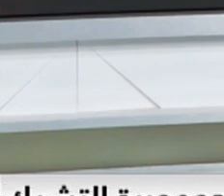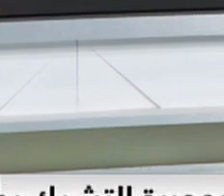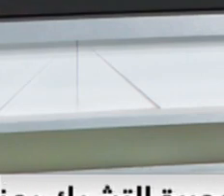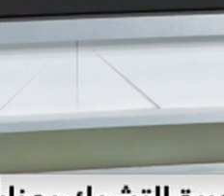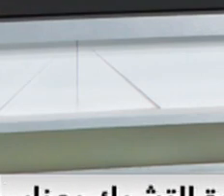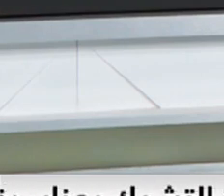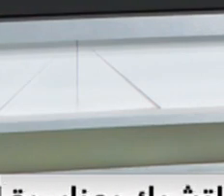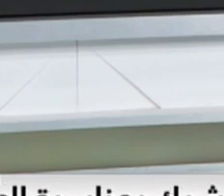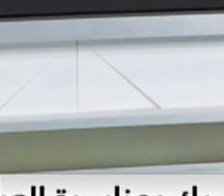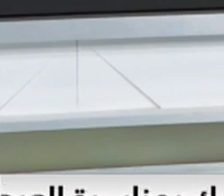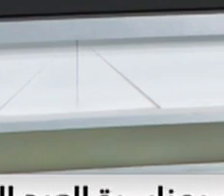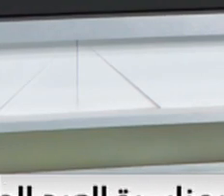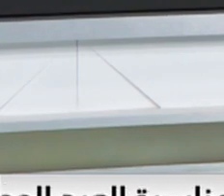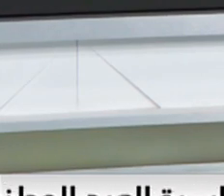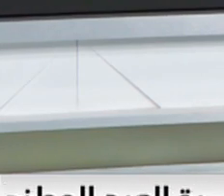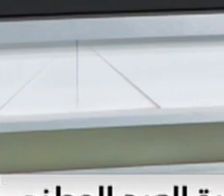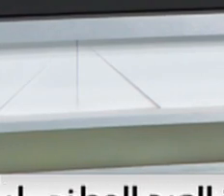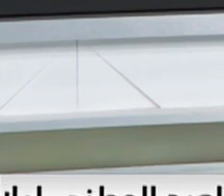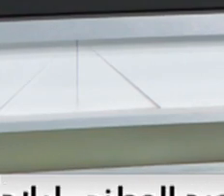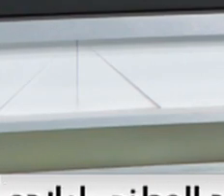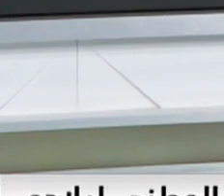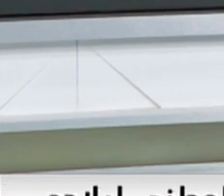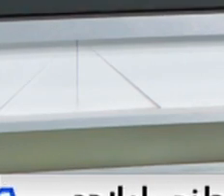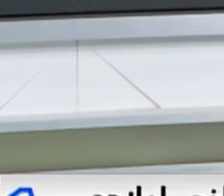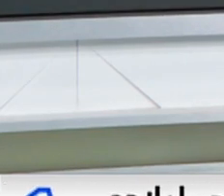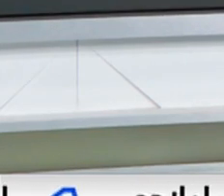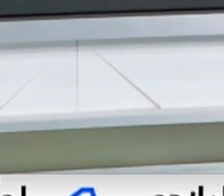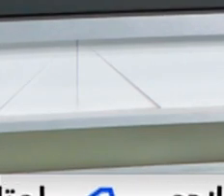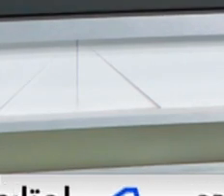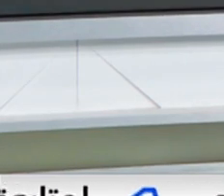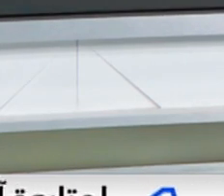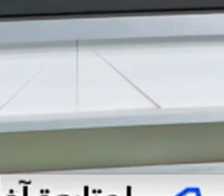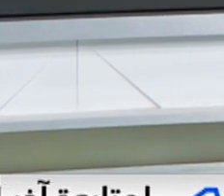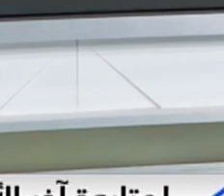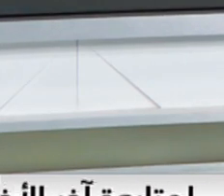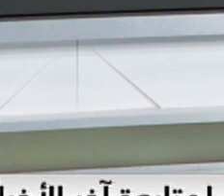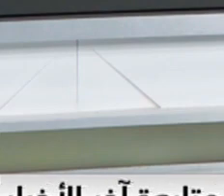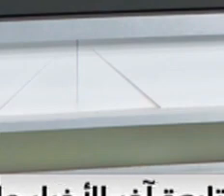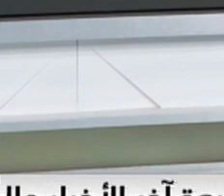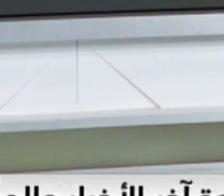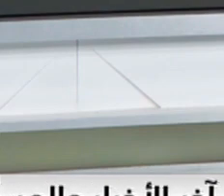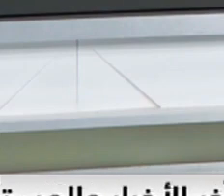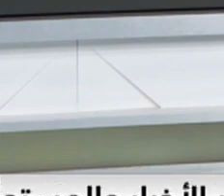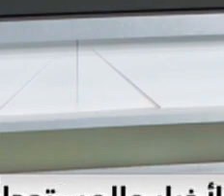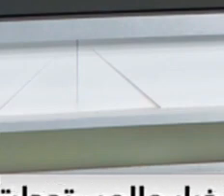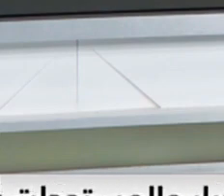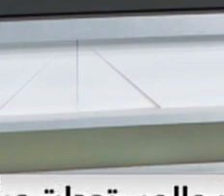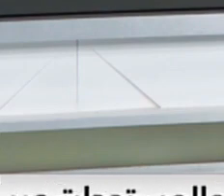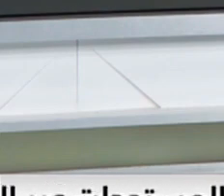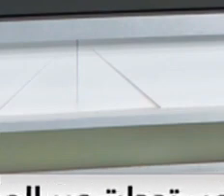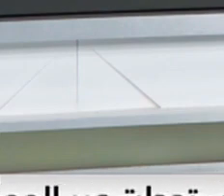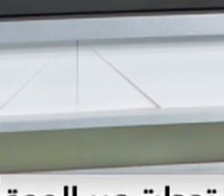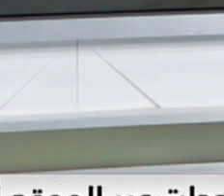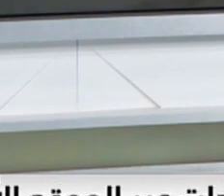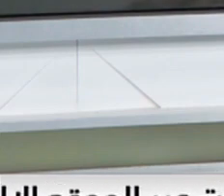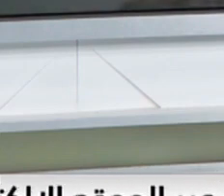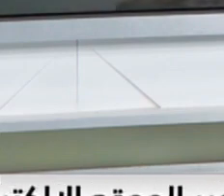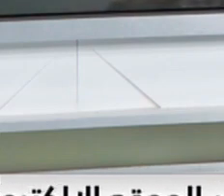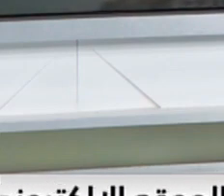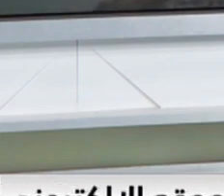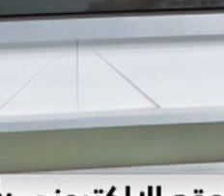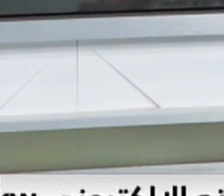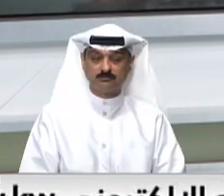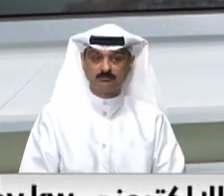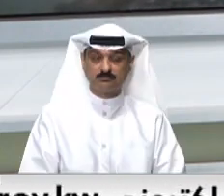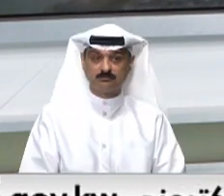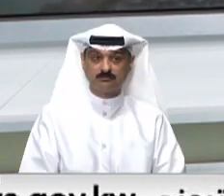خفيفة إلى معتدلة سرعة، تتراوح سرعتها بشكل عام خلال هذه الليلة ما بين 6 إلى 28 كيلومتر في الساعة. متوقع